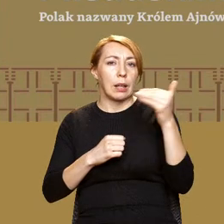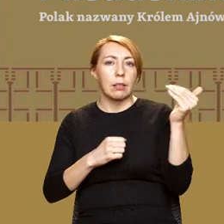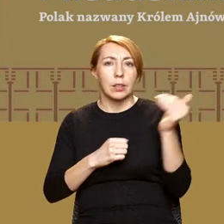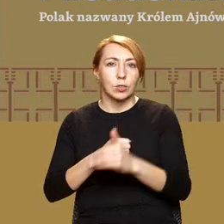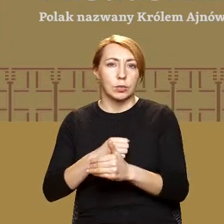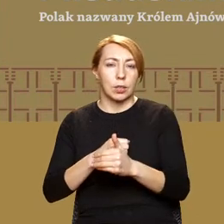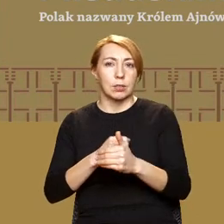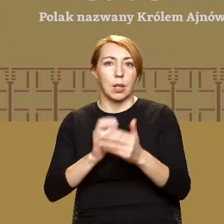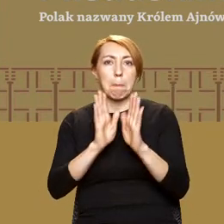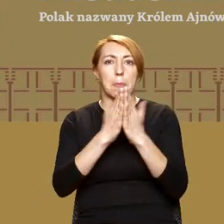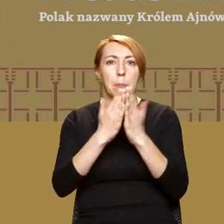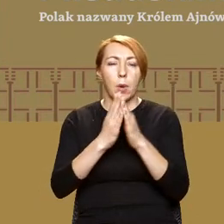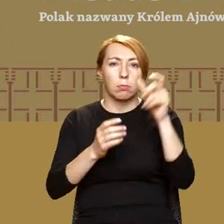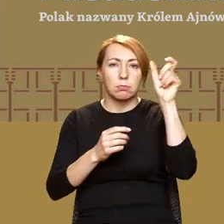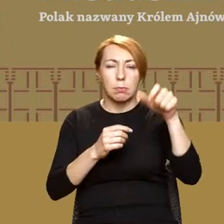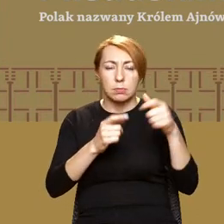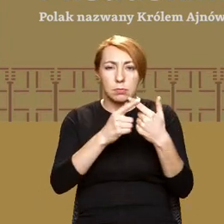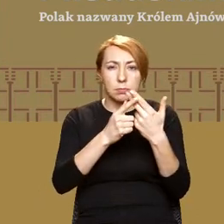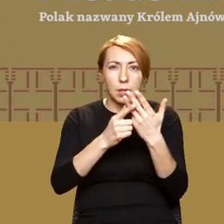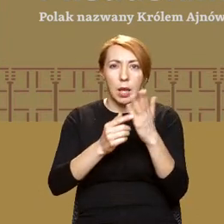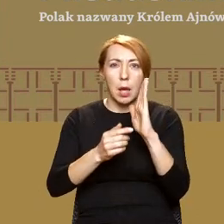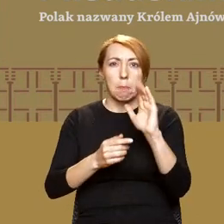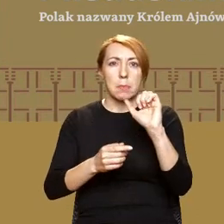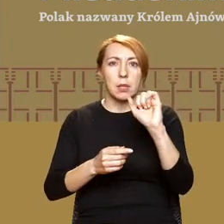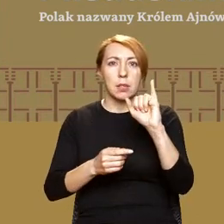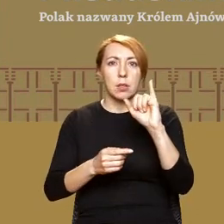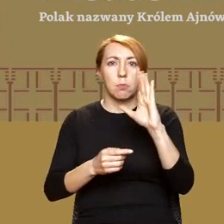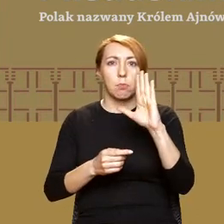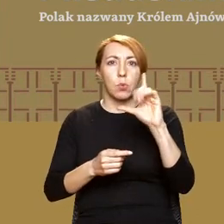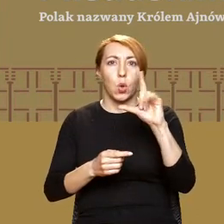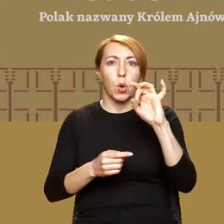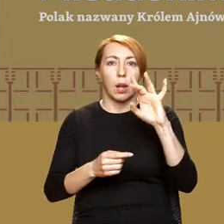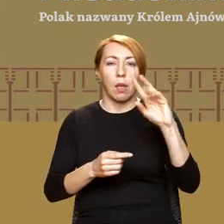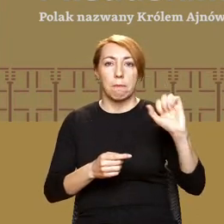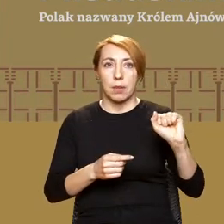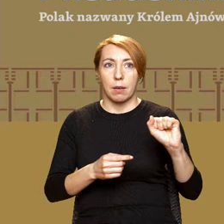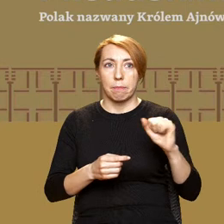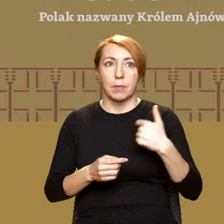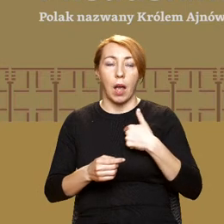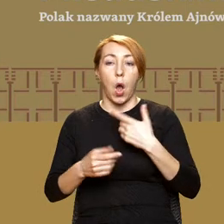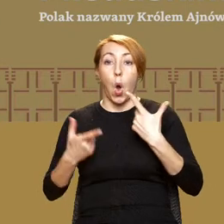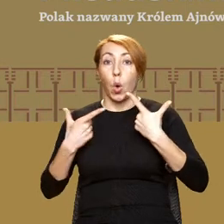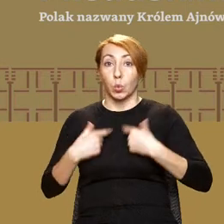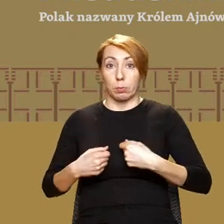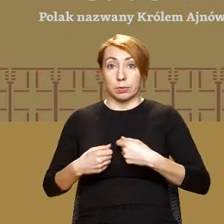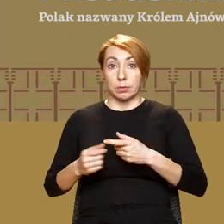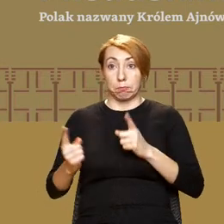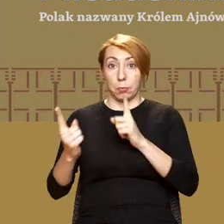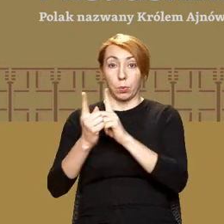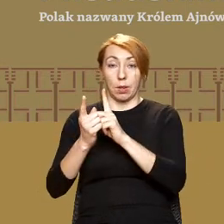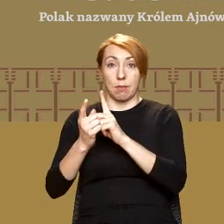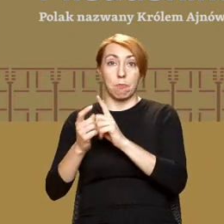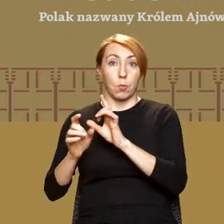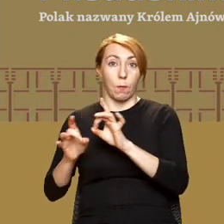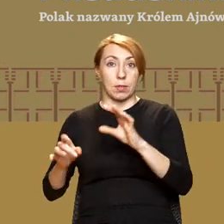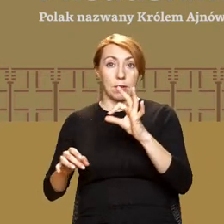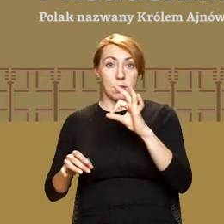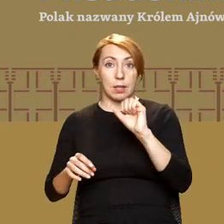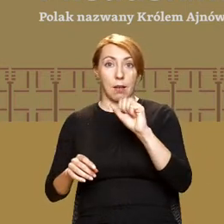pozycji bibliograficznych jest. Profesor Sałada, nie znam osobiście profesora Sałady, ale myślę,